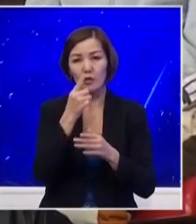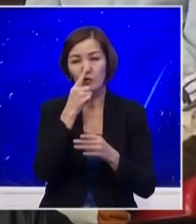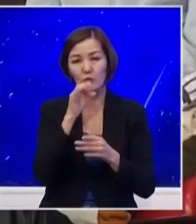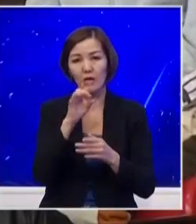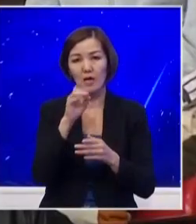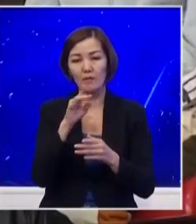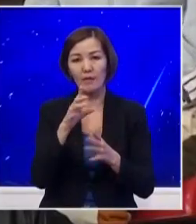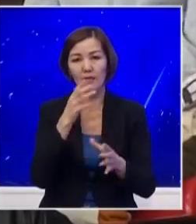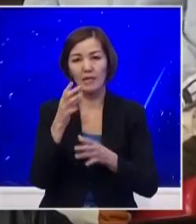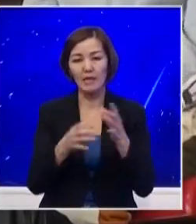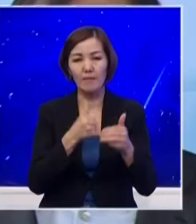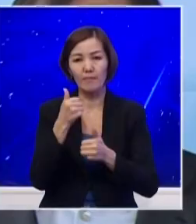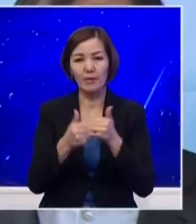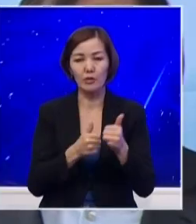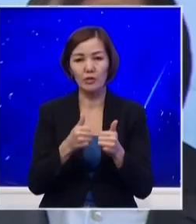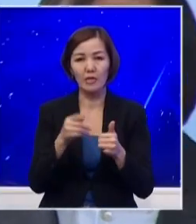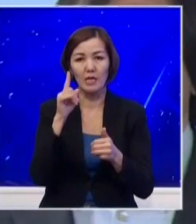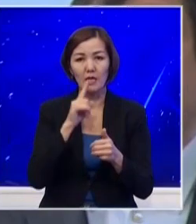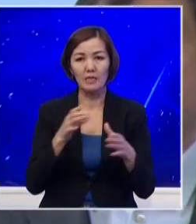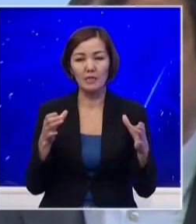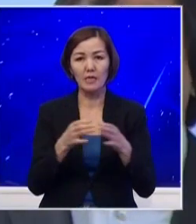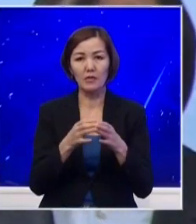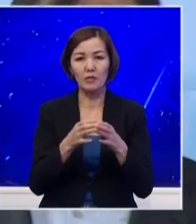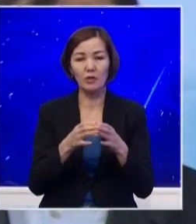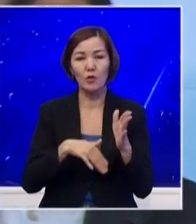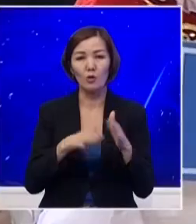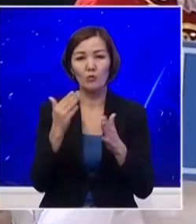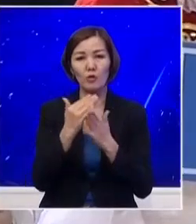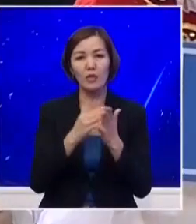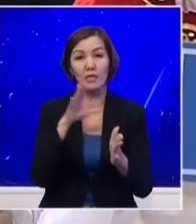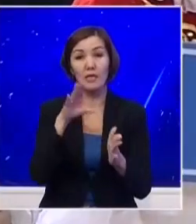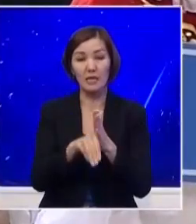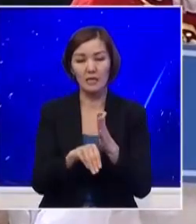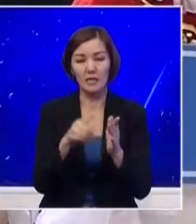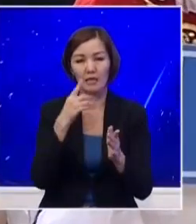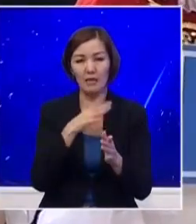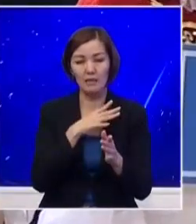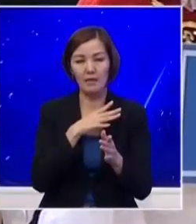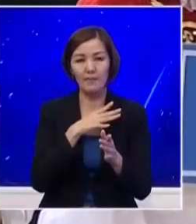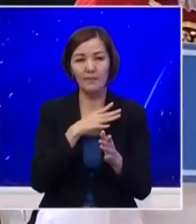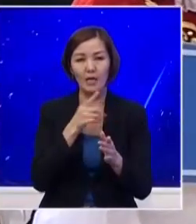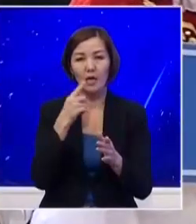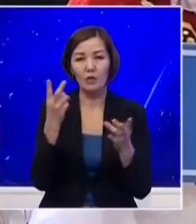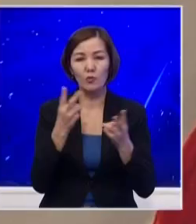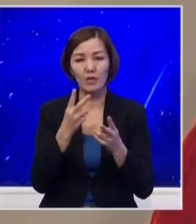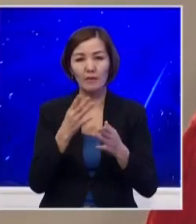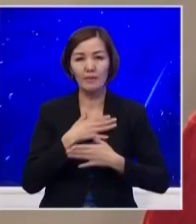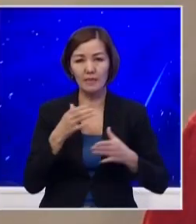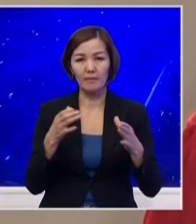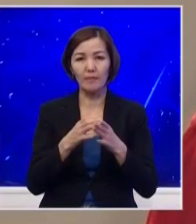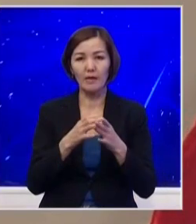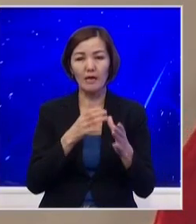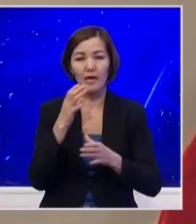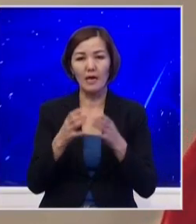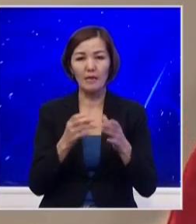Албанияда өткен әлем біріншілігінде ел құрамасы командалық есепте үздіктер қатарынан көрінгенін де жеткізді. Айта кетейік, отандастарымыз әлемдік